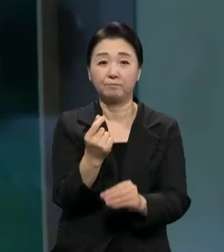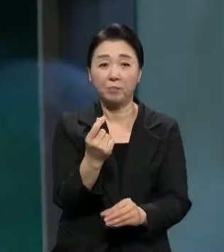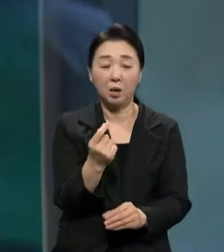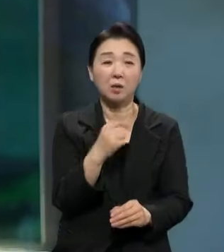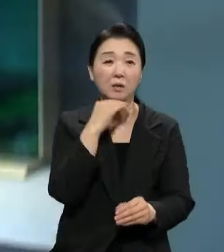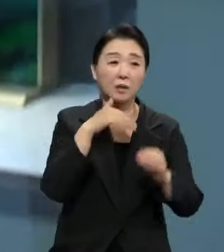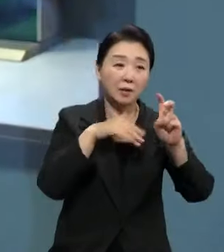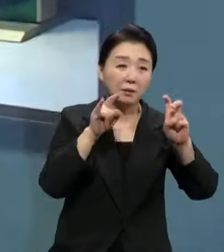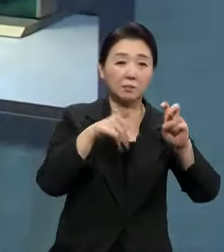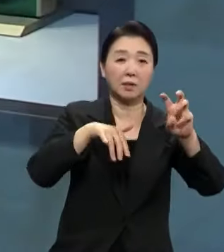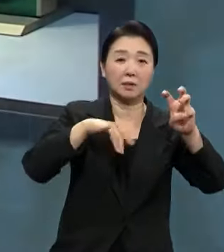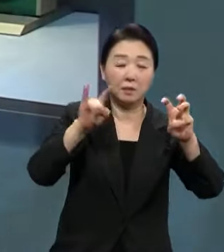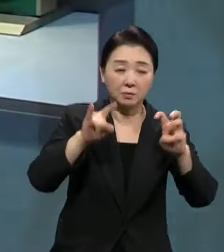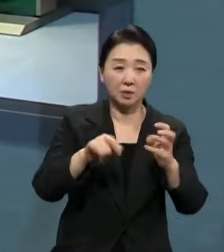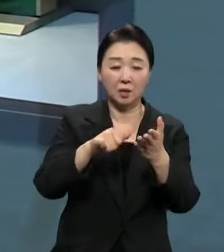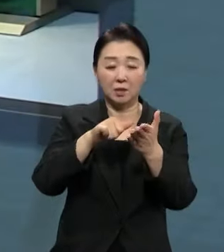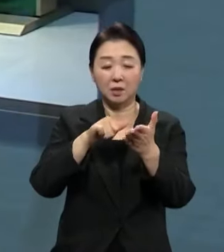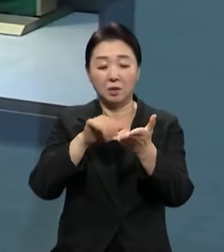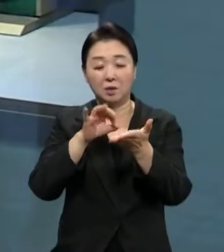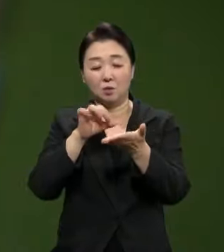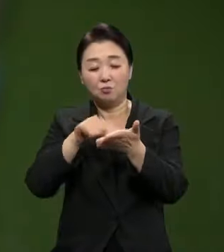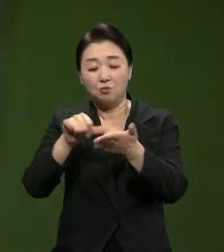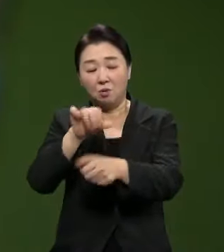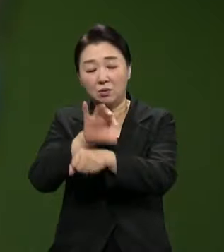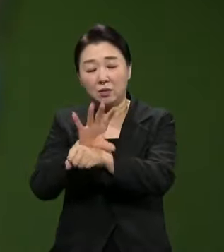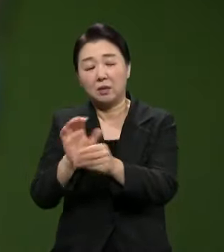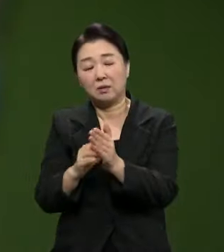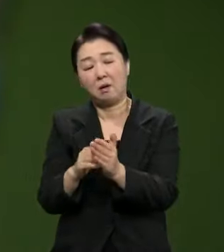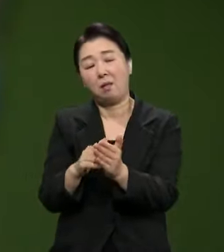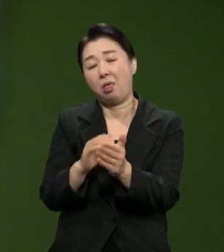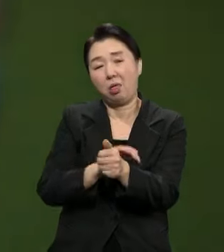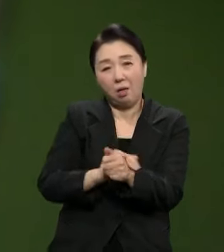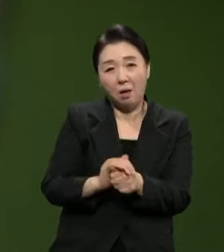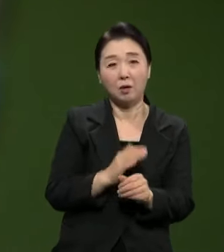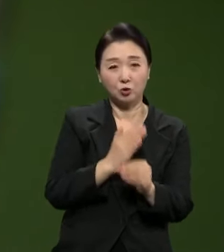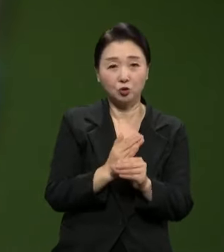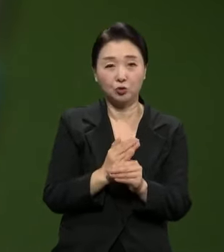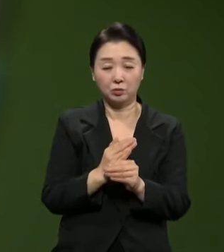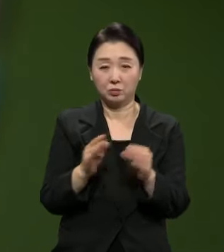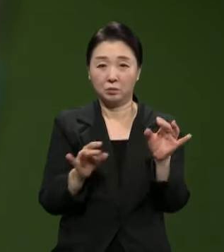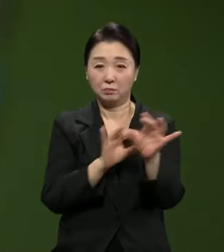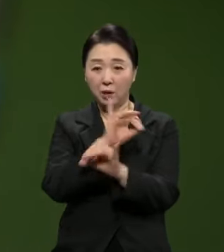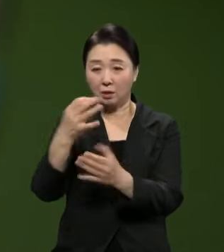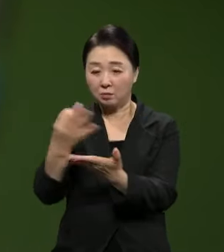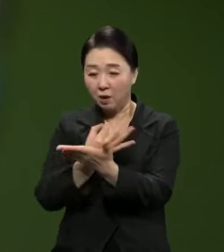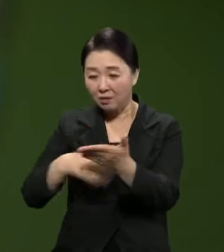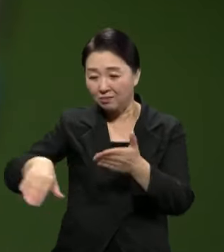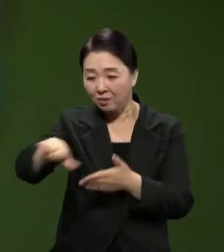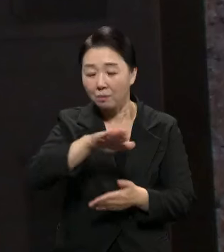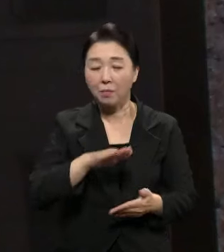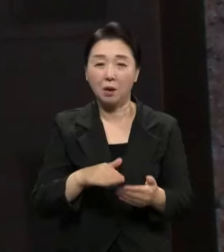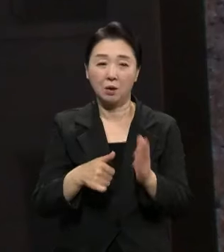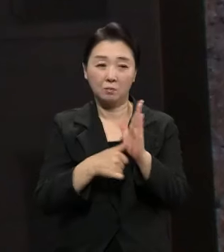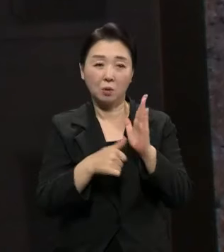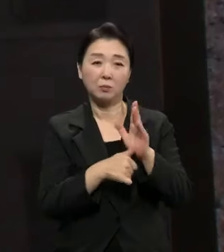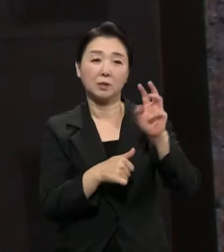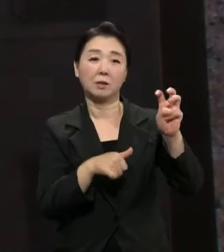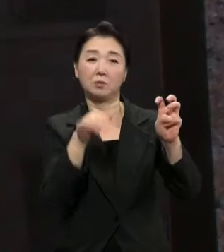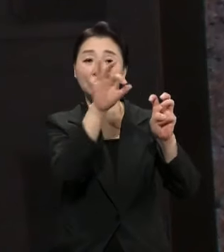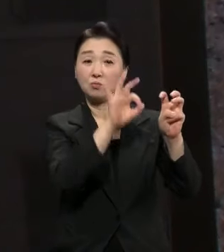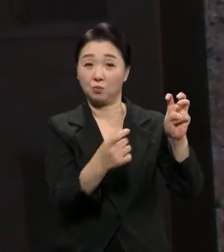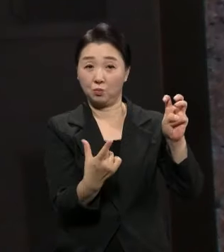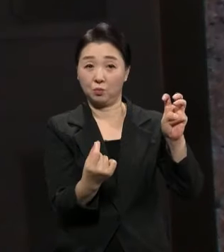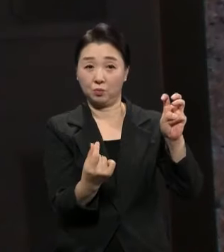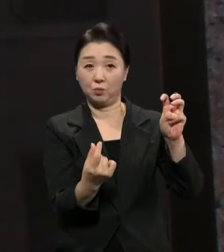젊은 층을 중심으로 소비 심리가 위축된 게 원인으로 꼽힙니다. 백화점 전체 매출 가운데 명품이 약 30%를 차지하는